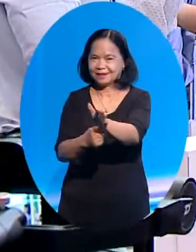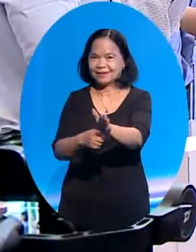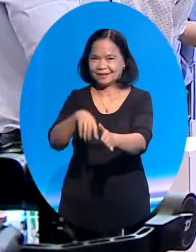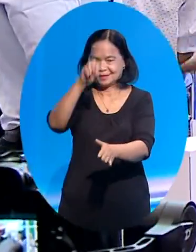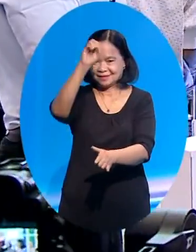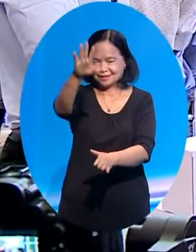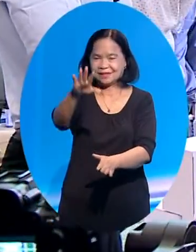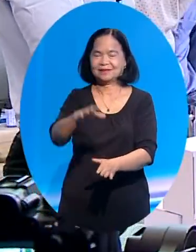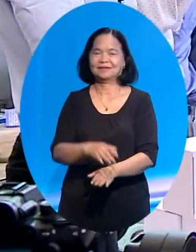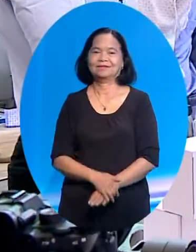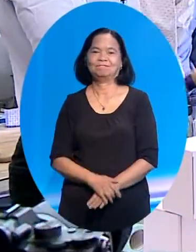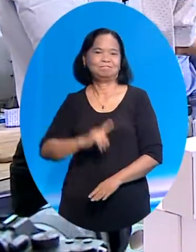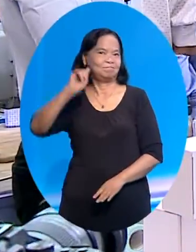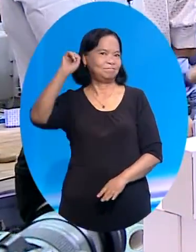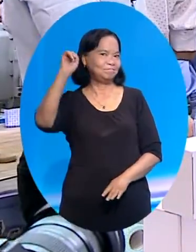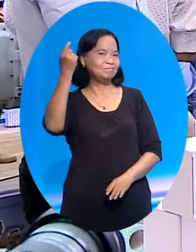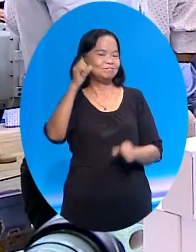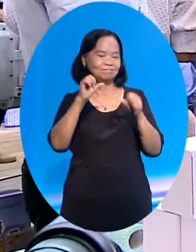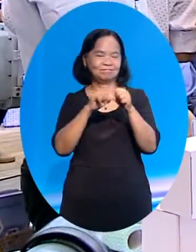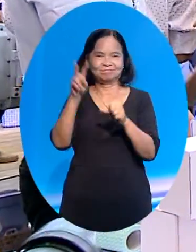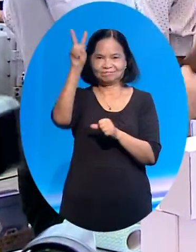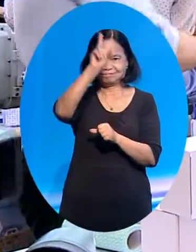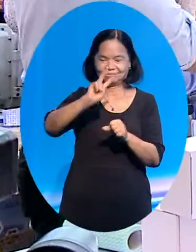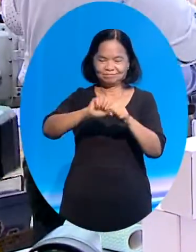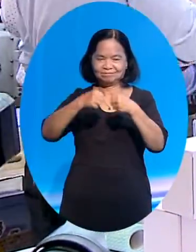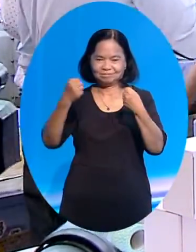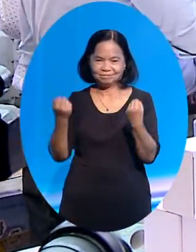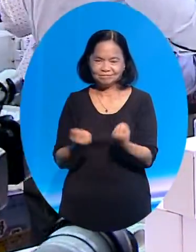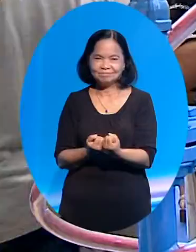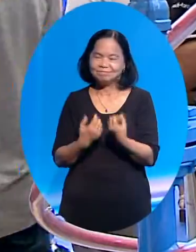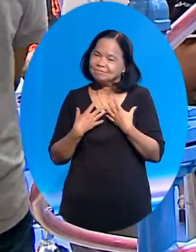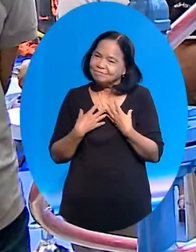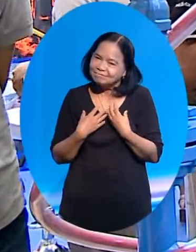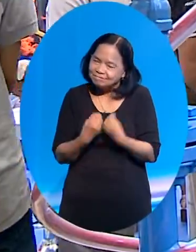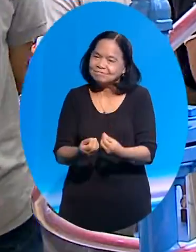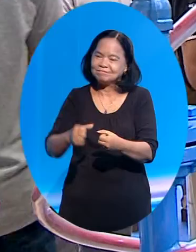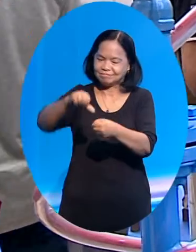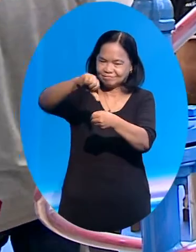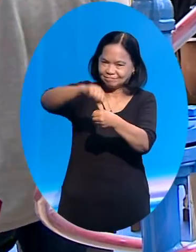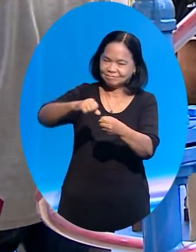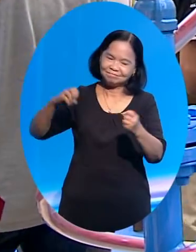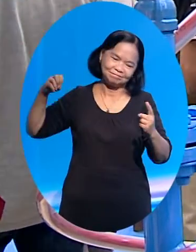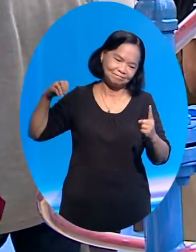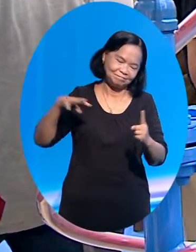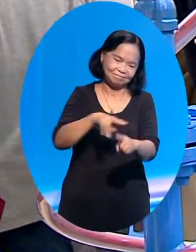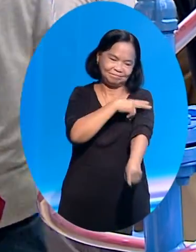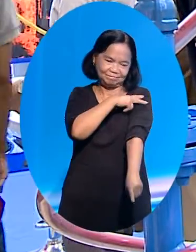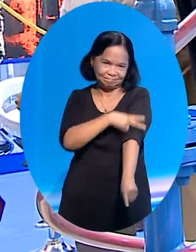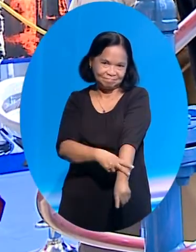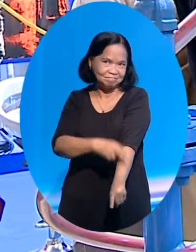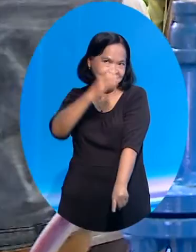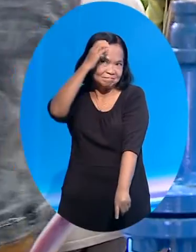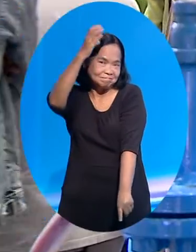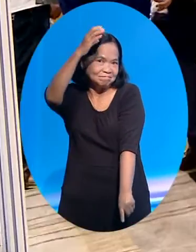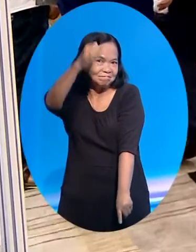thiết bị phòng nổ S đầu tiên và duy nhất tại Việt Nam, tổ chức buổi tọa đàm an toàn trong ngành dầu khí với sự tham gia của các chuyên gia có trình độ chuyên môn